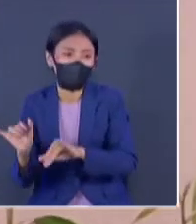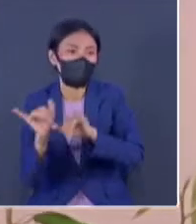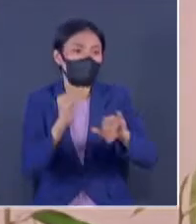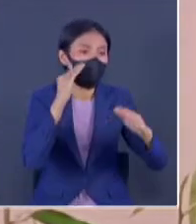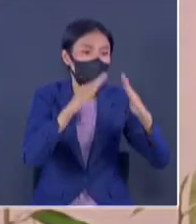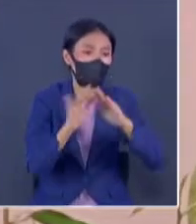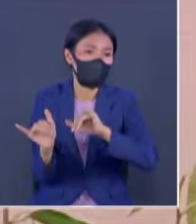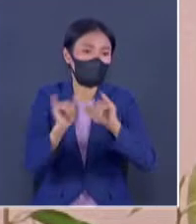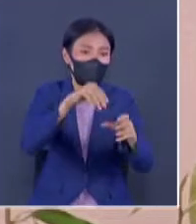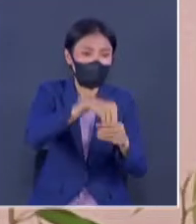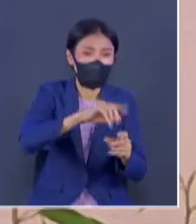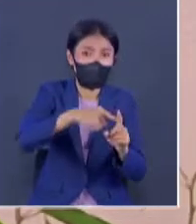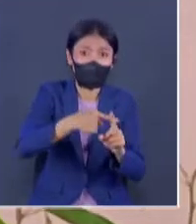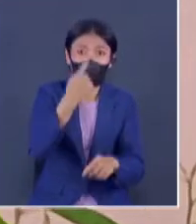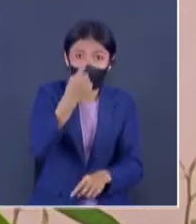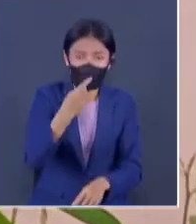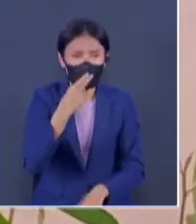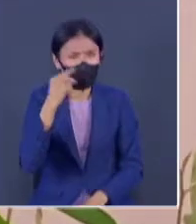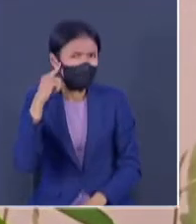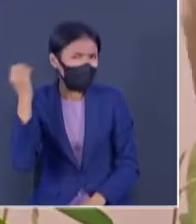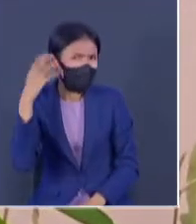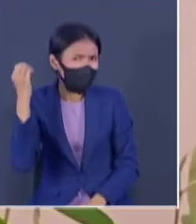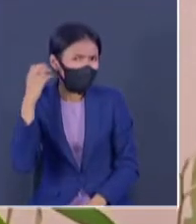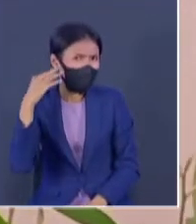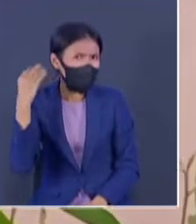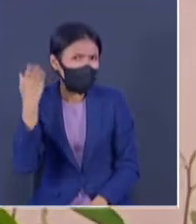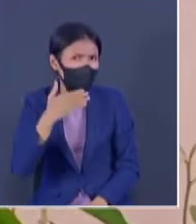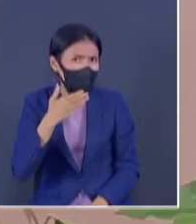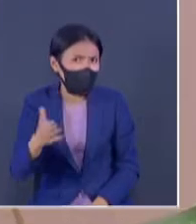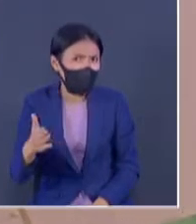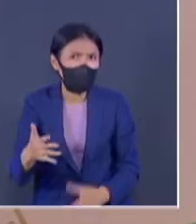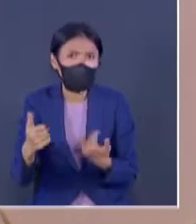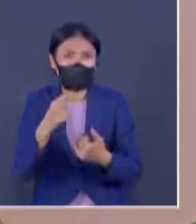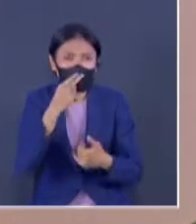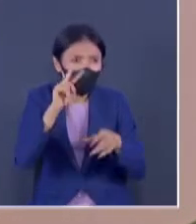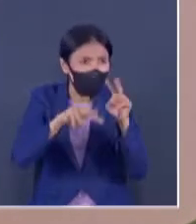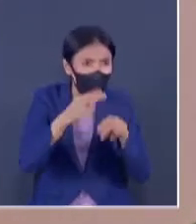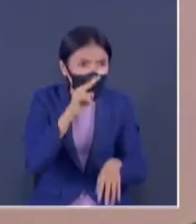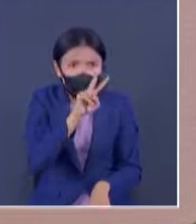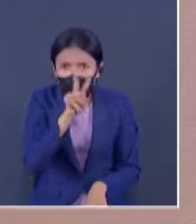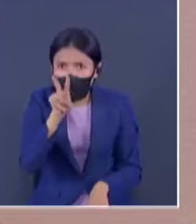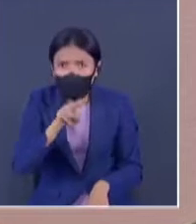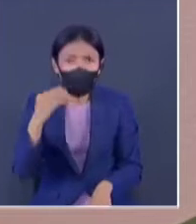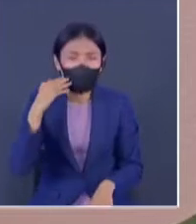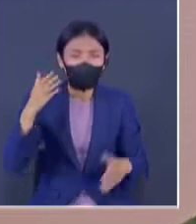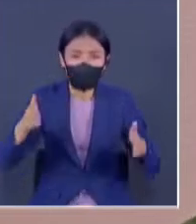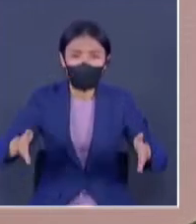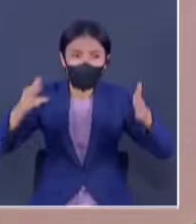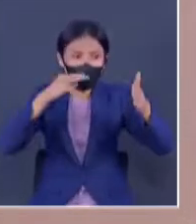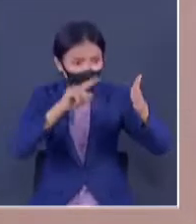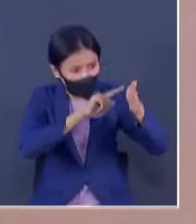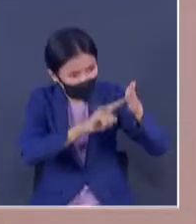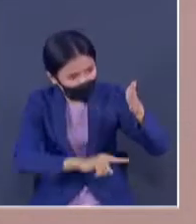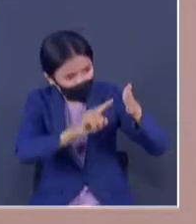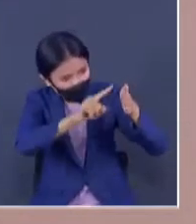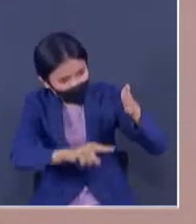คะก็พบว่ามีผนังมีรอยร้าวแตกหลายจุดเลยตนเองก็กลัวว่าถ้าเกิดอยู่ไปเนี่ยบ้านจะพังลงมาหรือเปล่าจึ